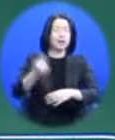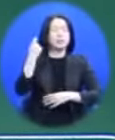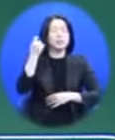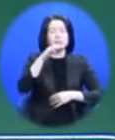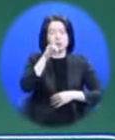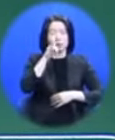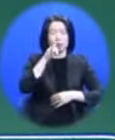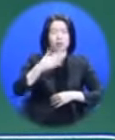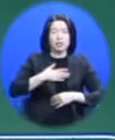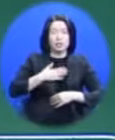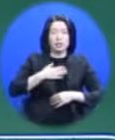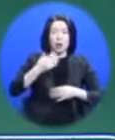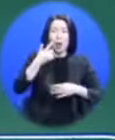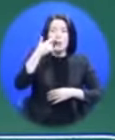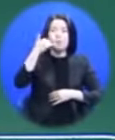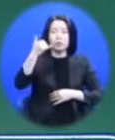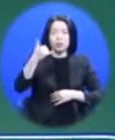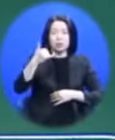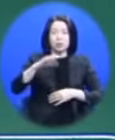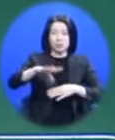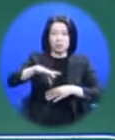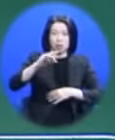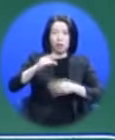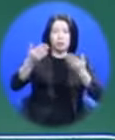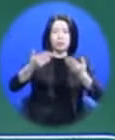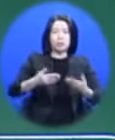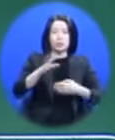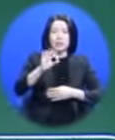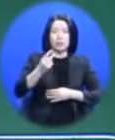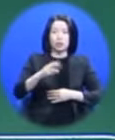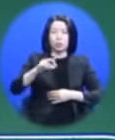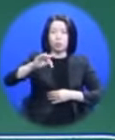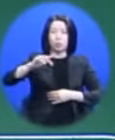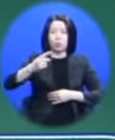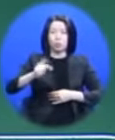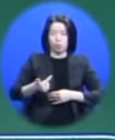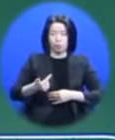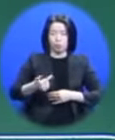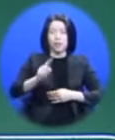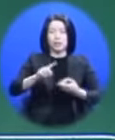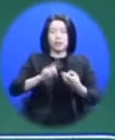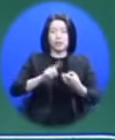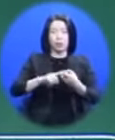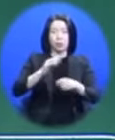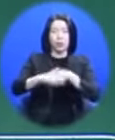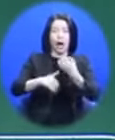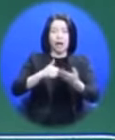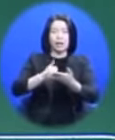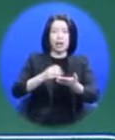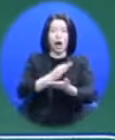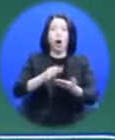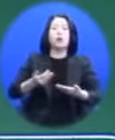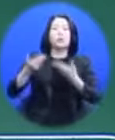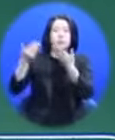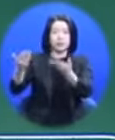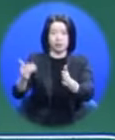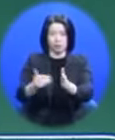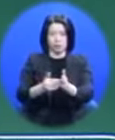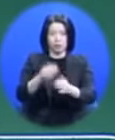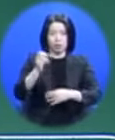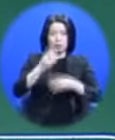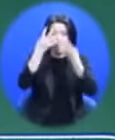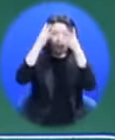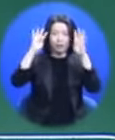제게 주셨던 용돈 한 푼도 써보지도 않고 그대로 하나님 앞에 헌금으로 드렸던 기억도 납니다. 그리고 대학을